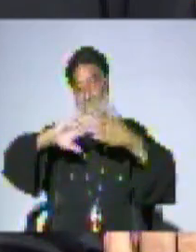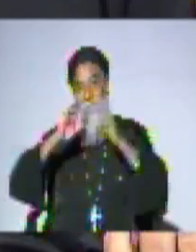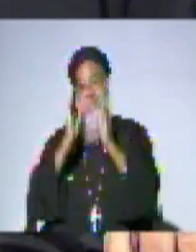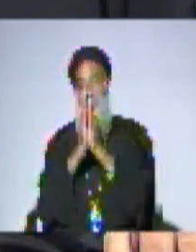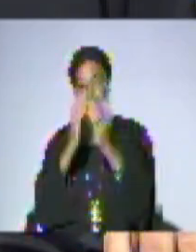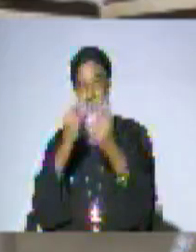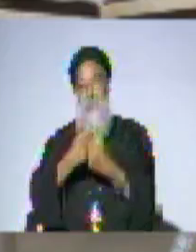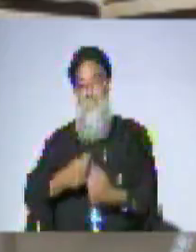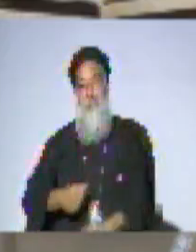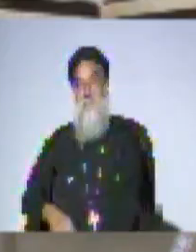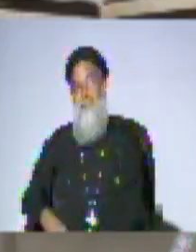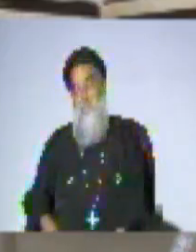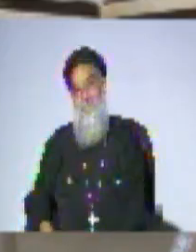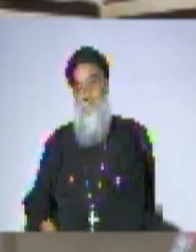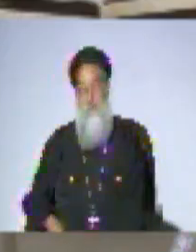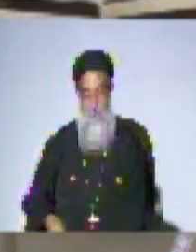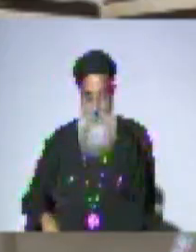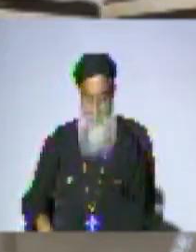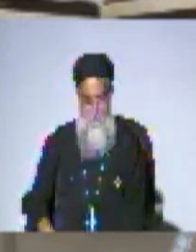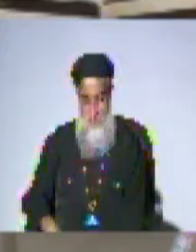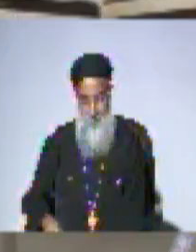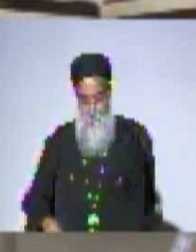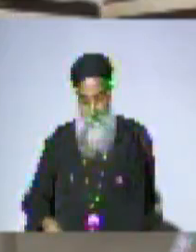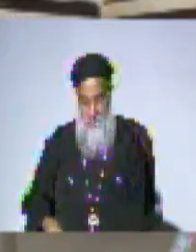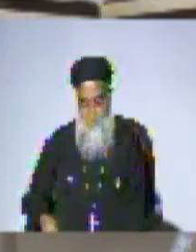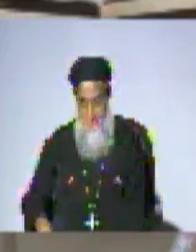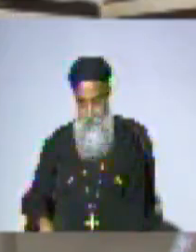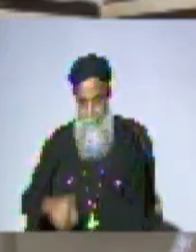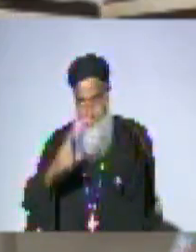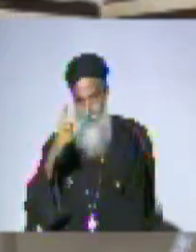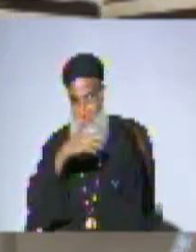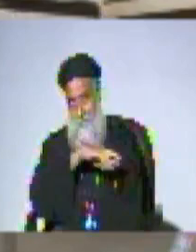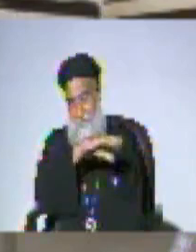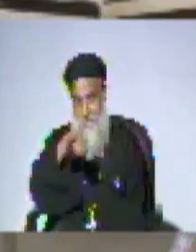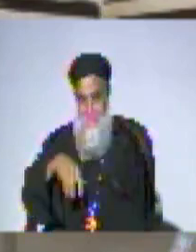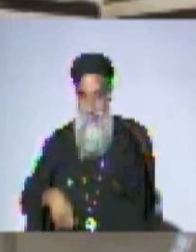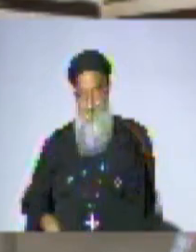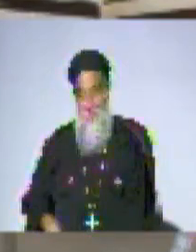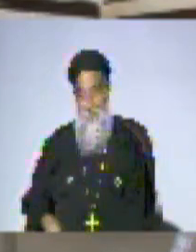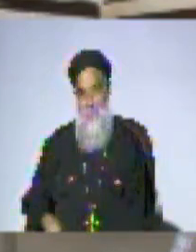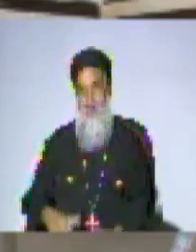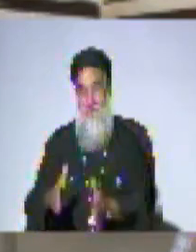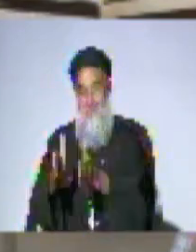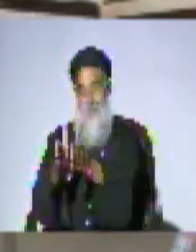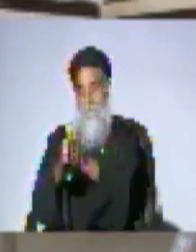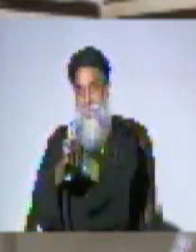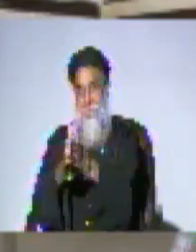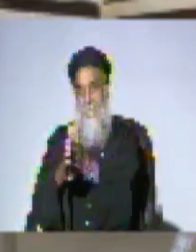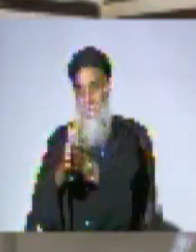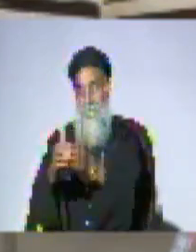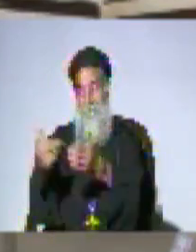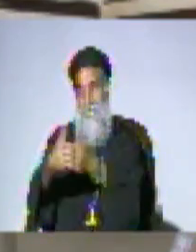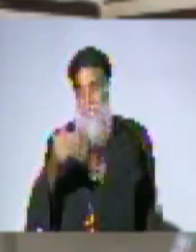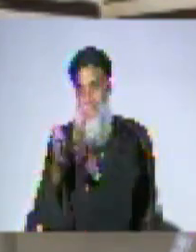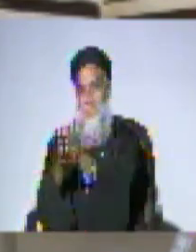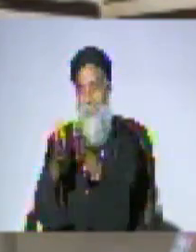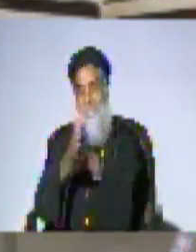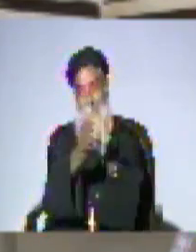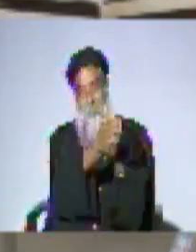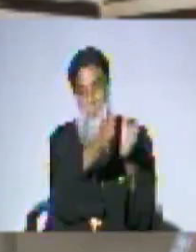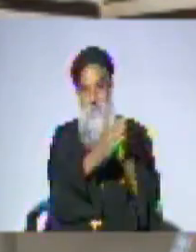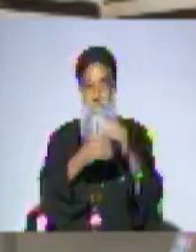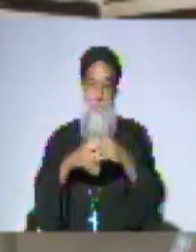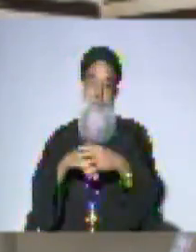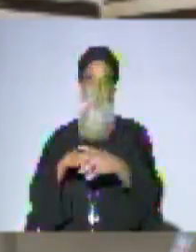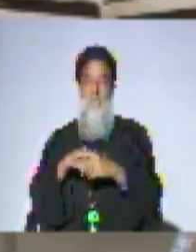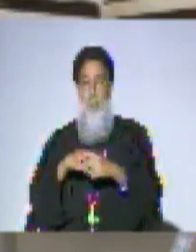تلاقي. كل كف واحد تبقى بين كفينه. بين كفين التاني يعني. يعني